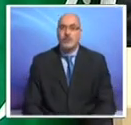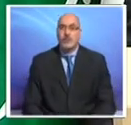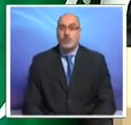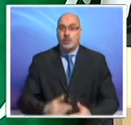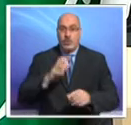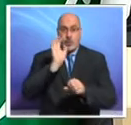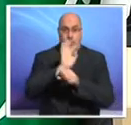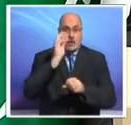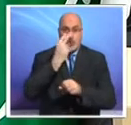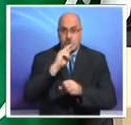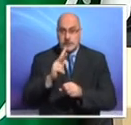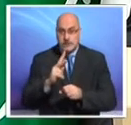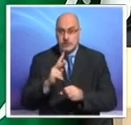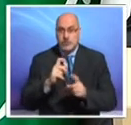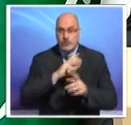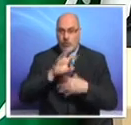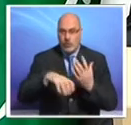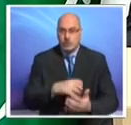مكافحة الإرهاب والتطرف العنيف